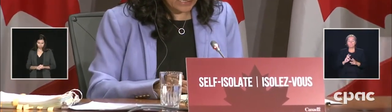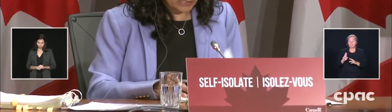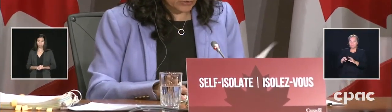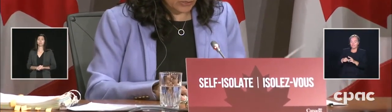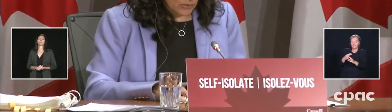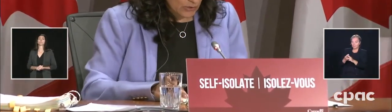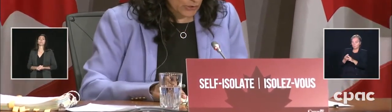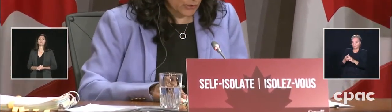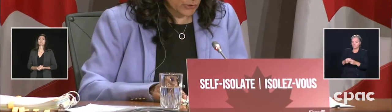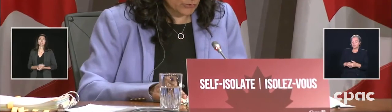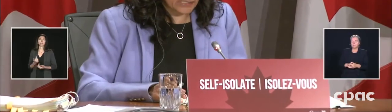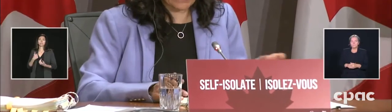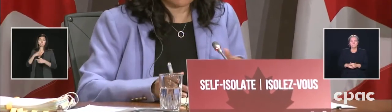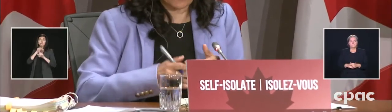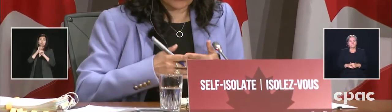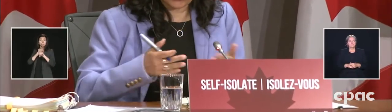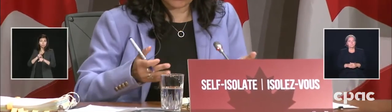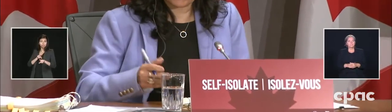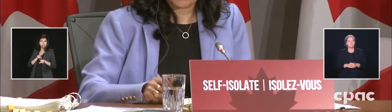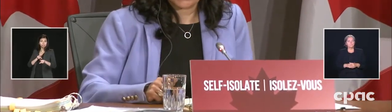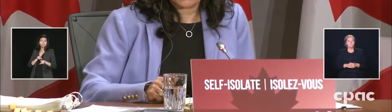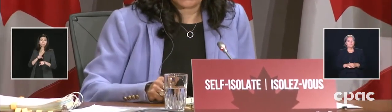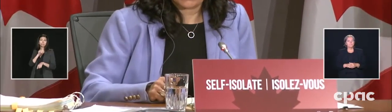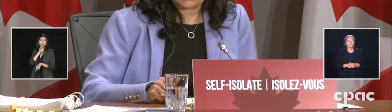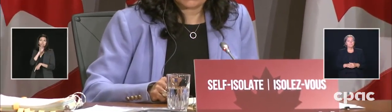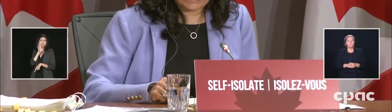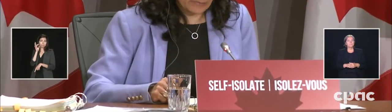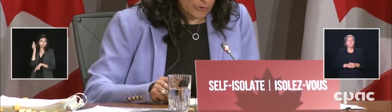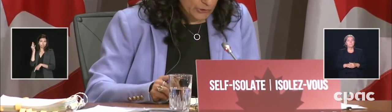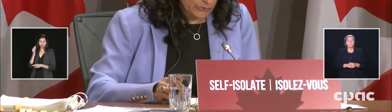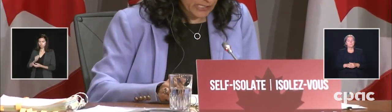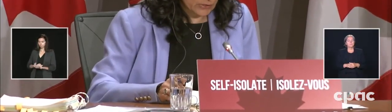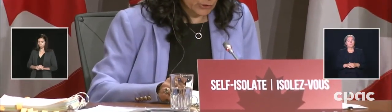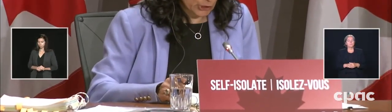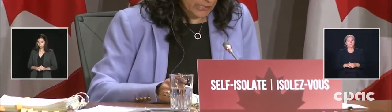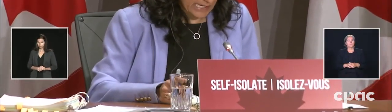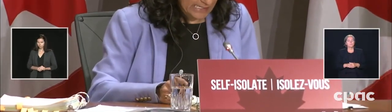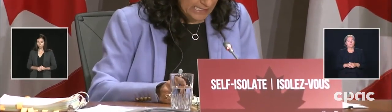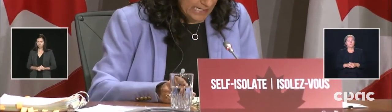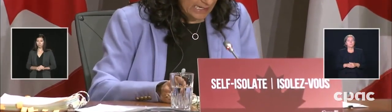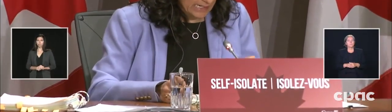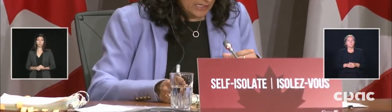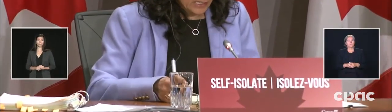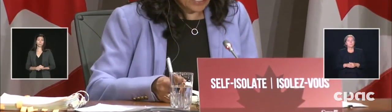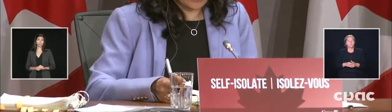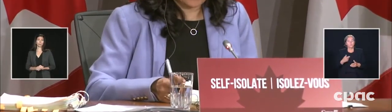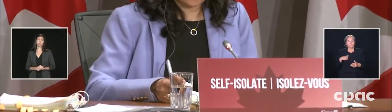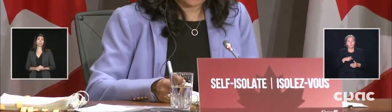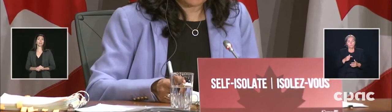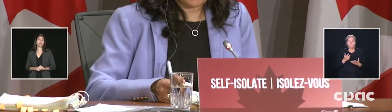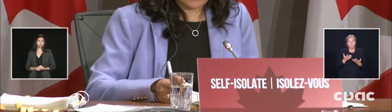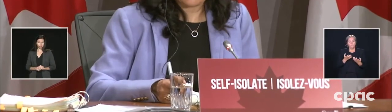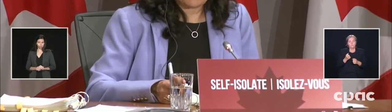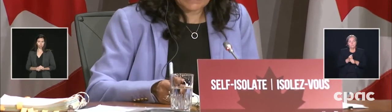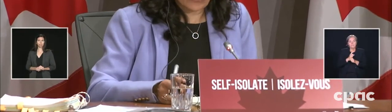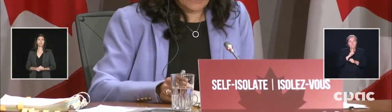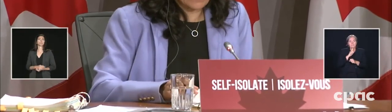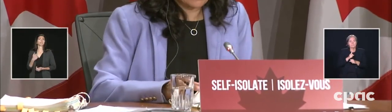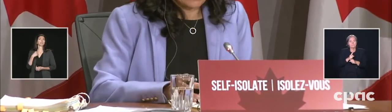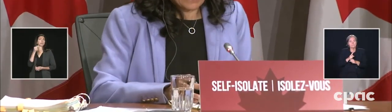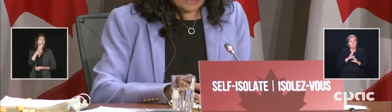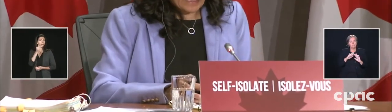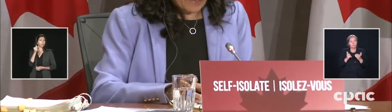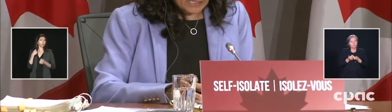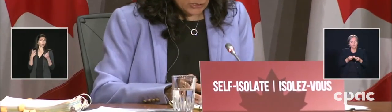Nous assurons que nous avons tous les produits que le Canada a